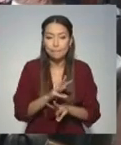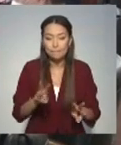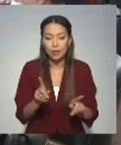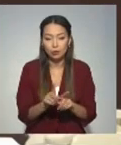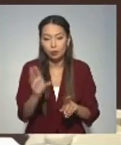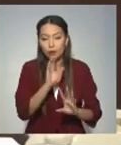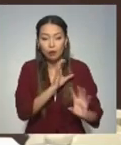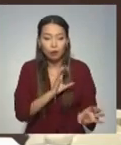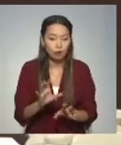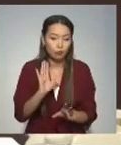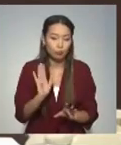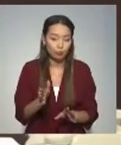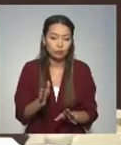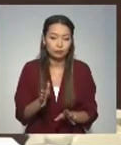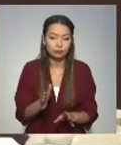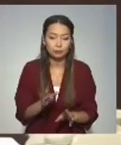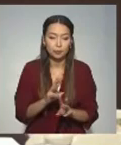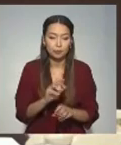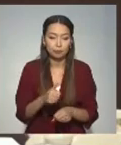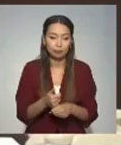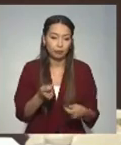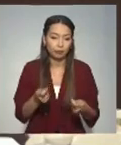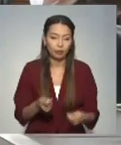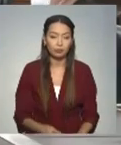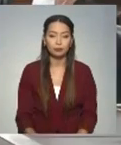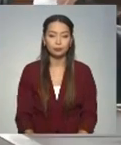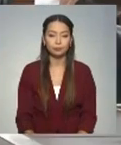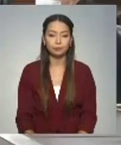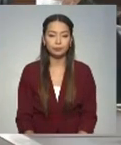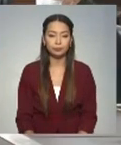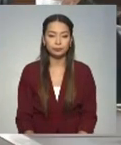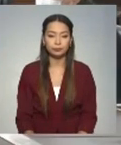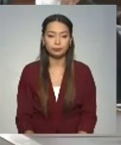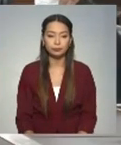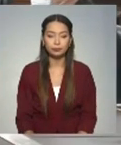қамтамасыз етсін деді үкімет басшысы. Бекболат Сатуов, Нұржан Махмутов, Астана Таймс.